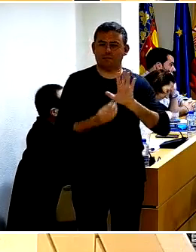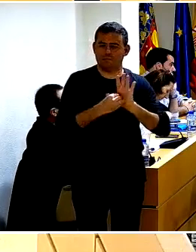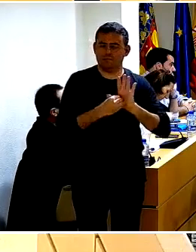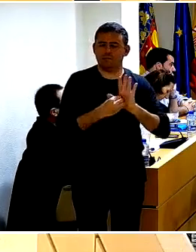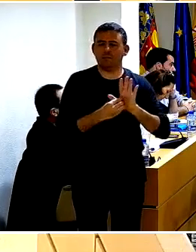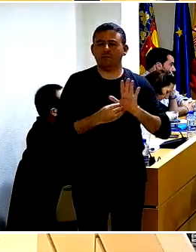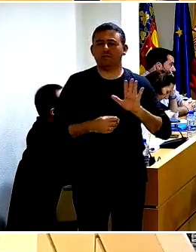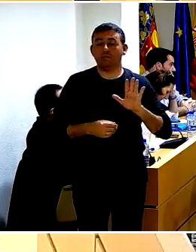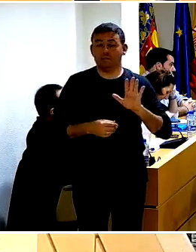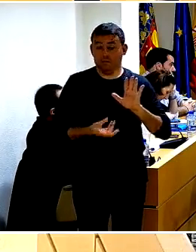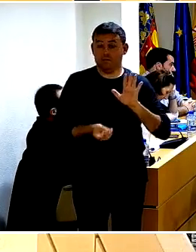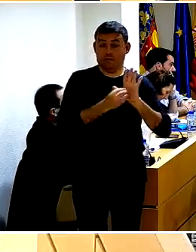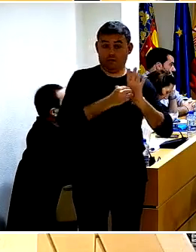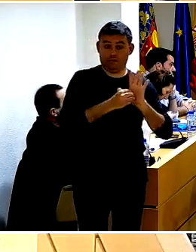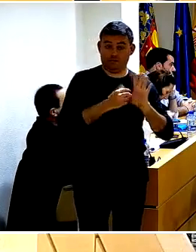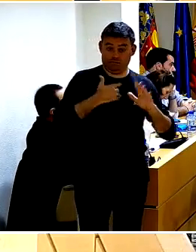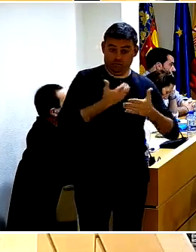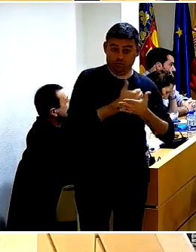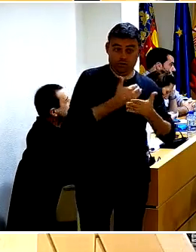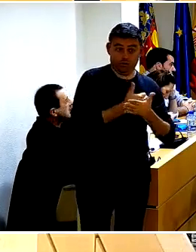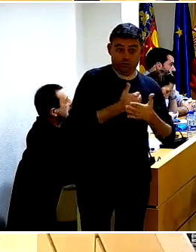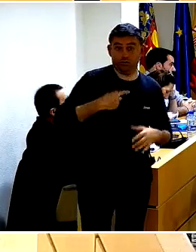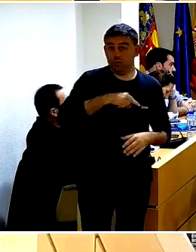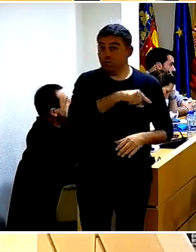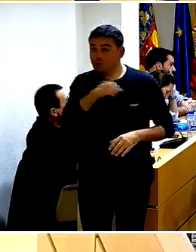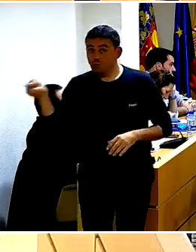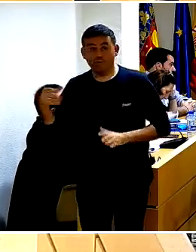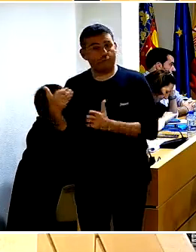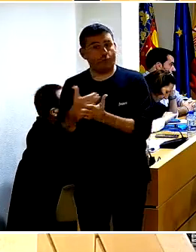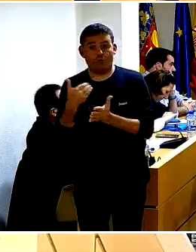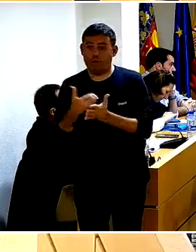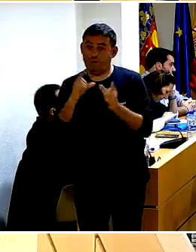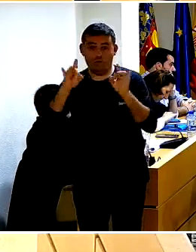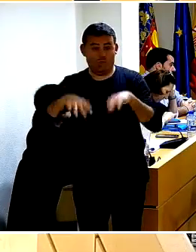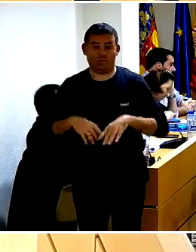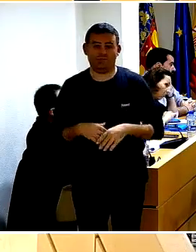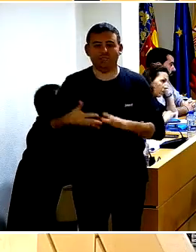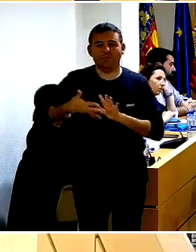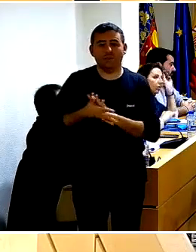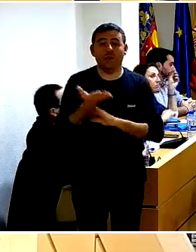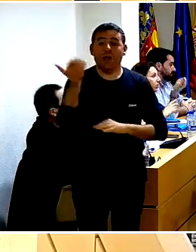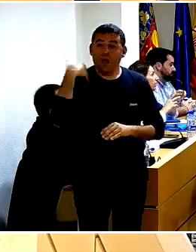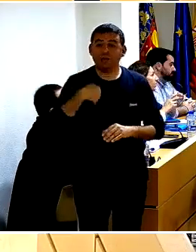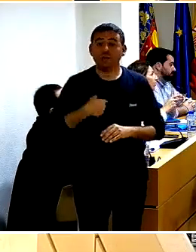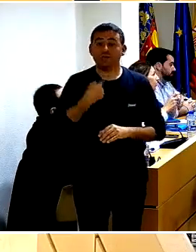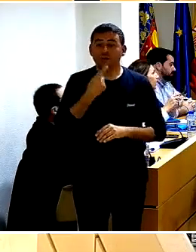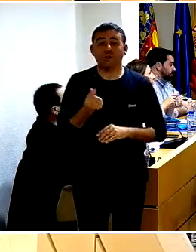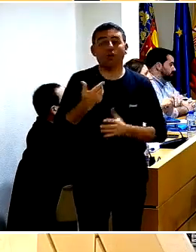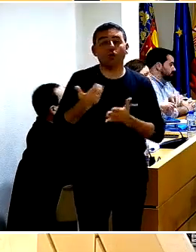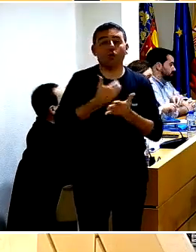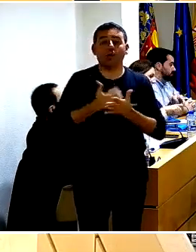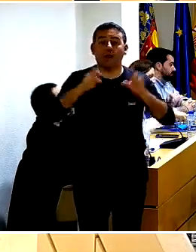cobren tots vostès també. Ara fan una crítica, però no se oposaren, no se oposaren a aixes